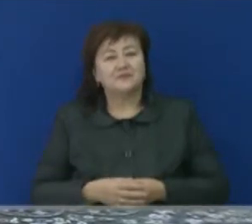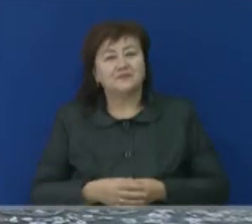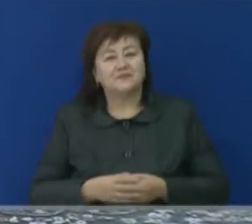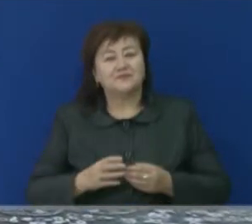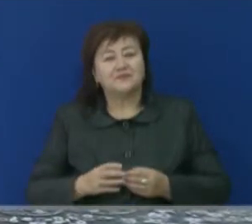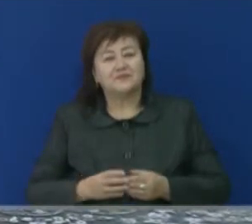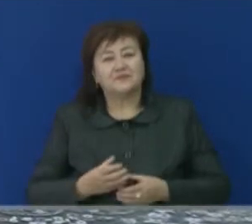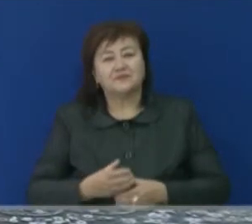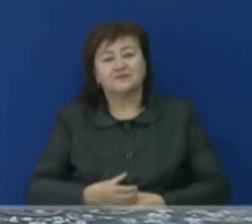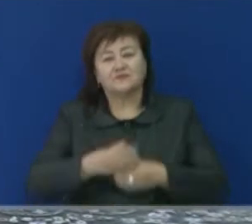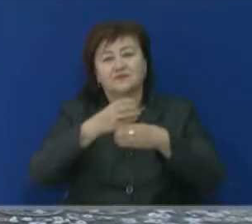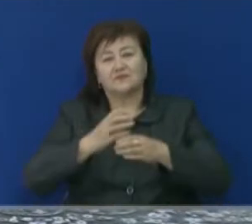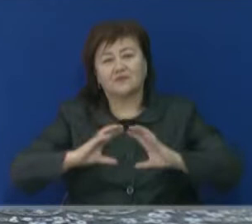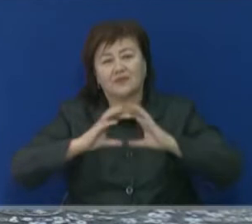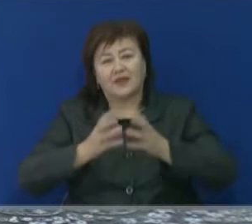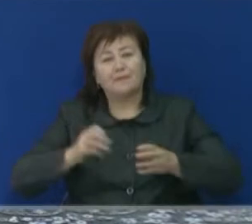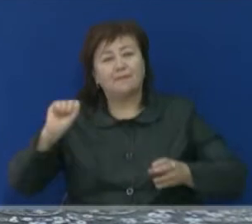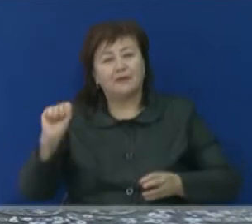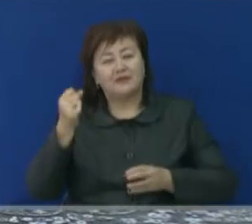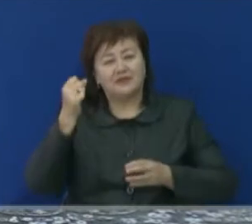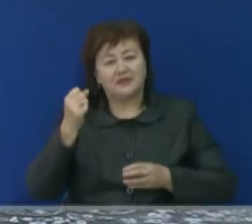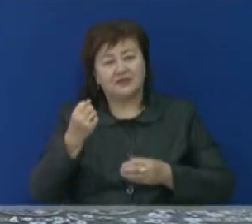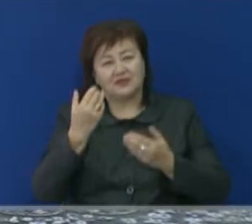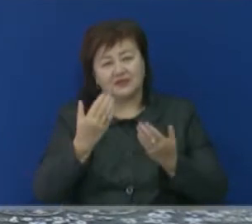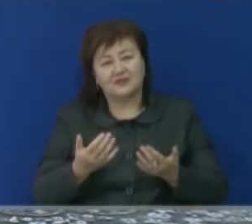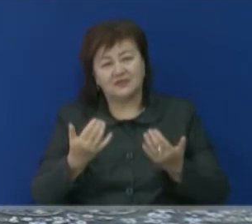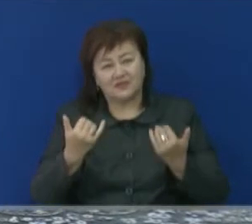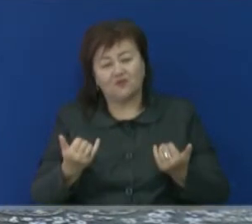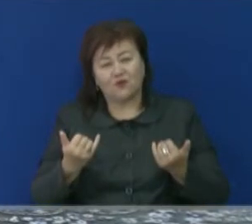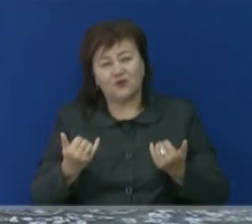әлем кубогында жеңімпаз атандым. Осы бүгінгі